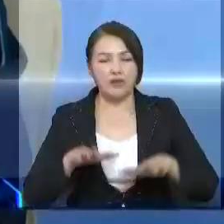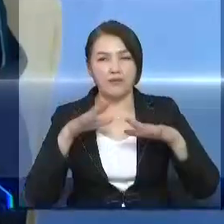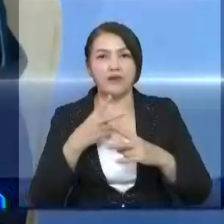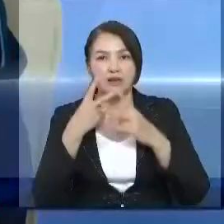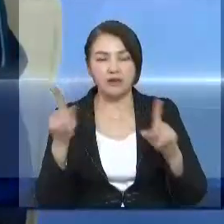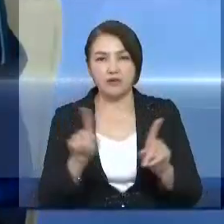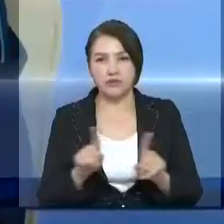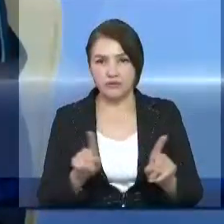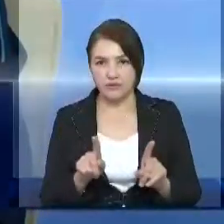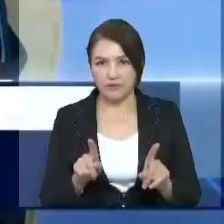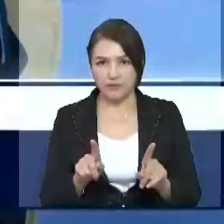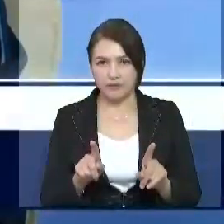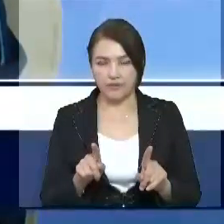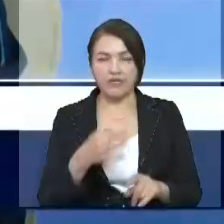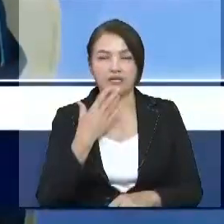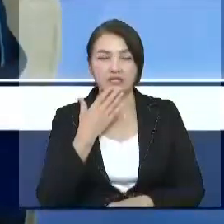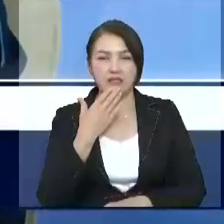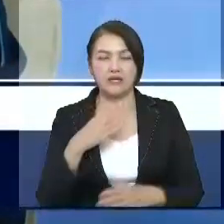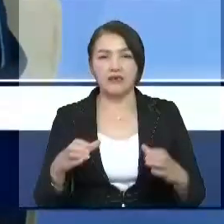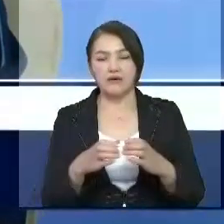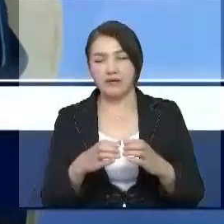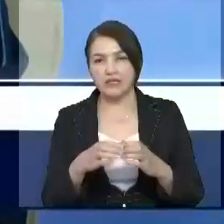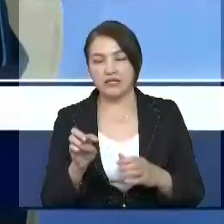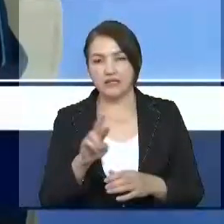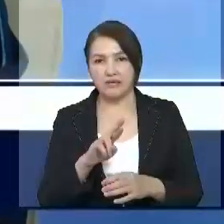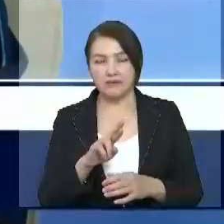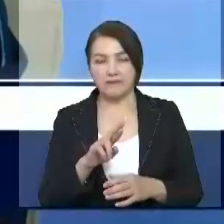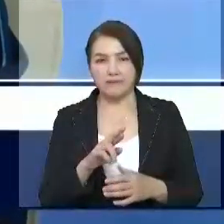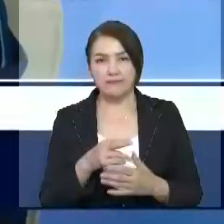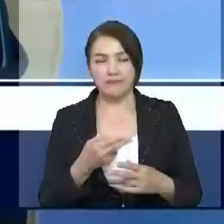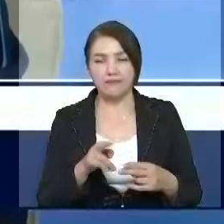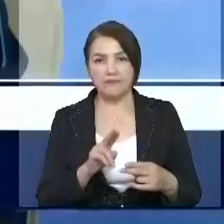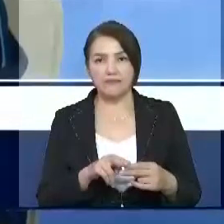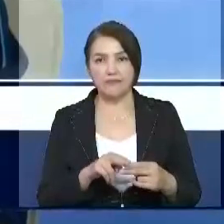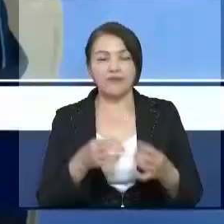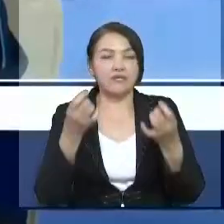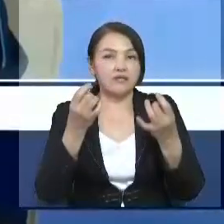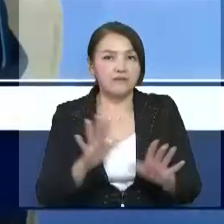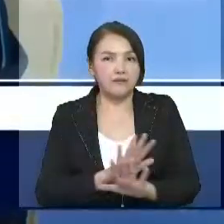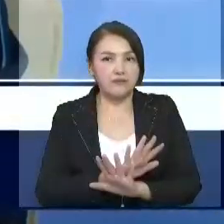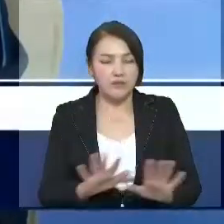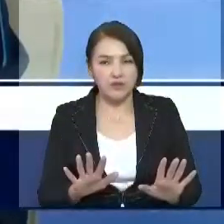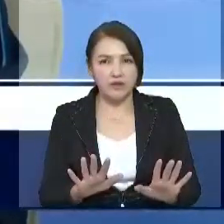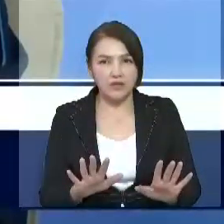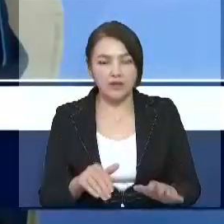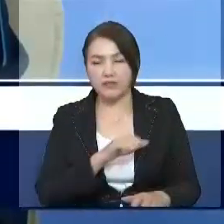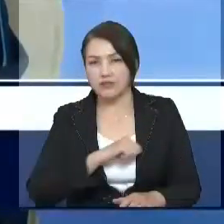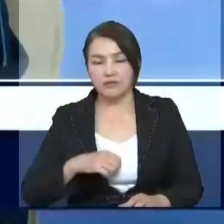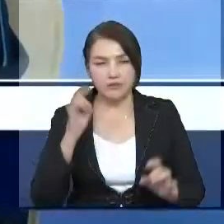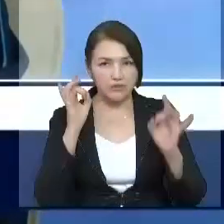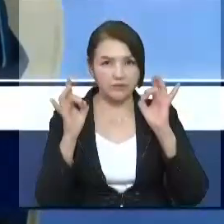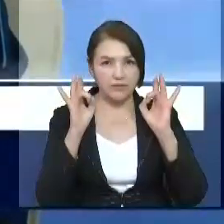показала что национальная гвардия Это не просто оно само